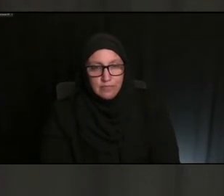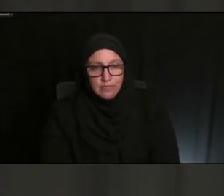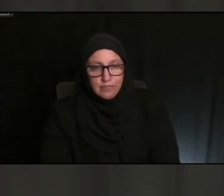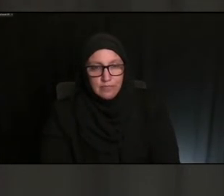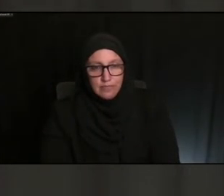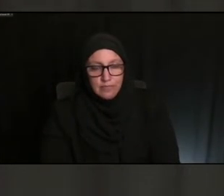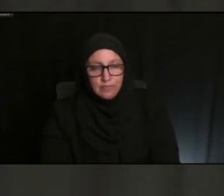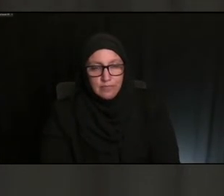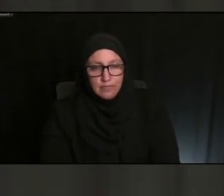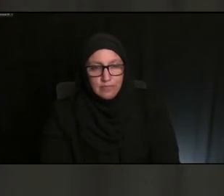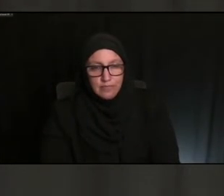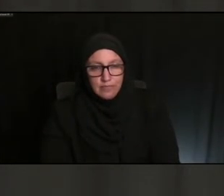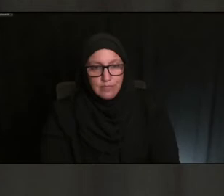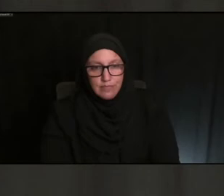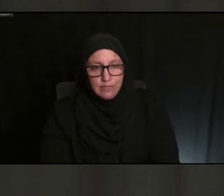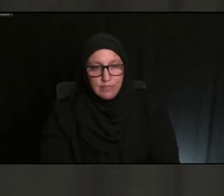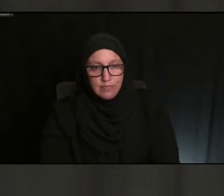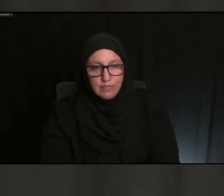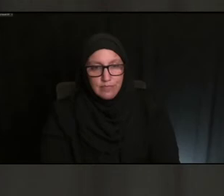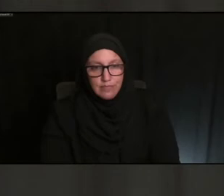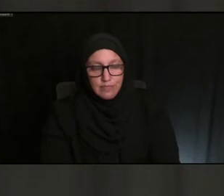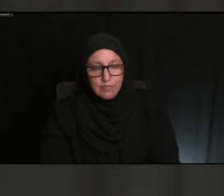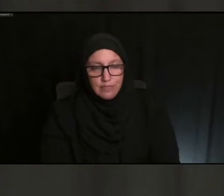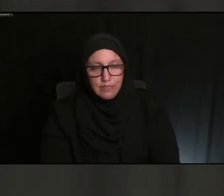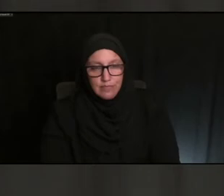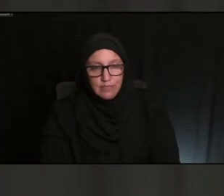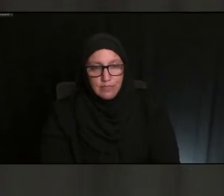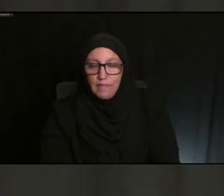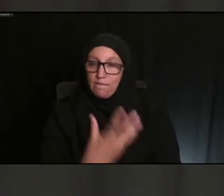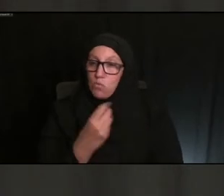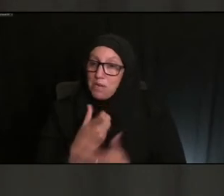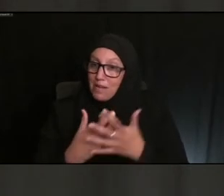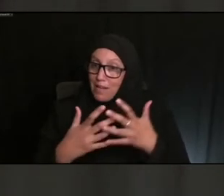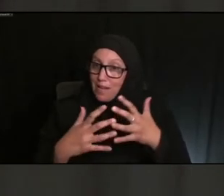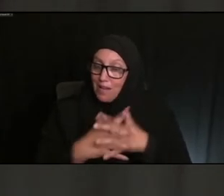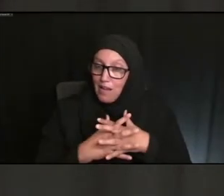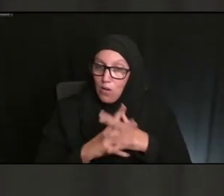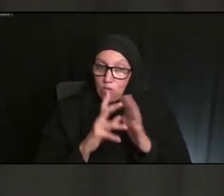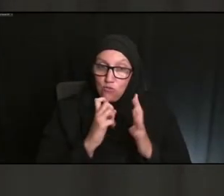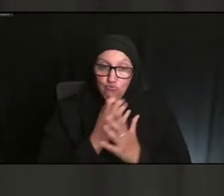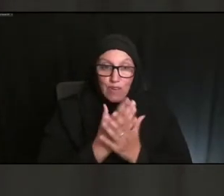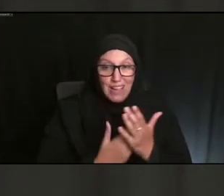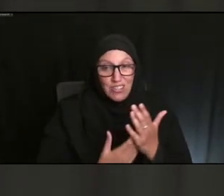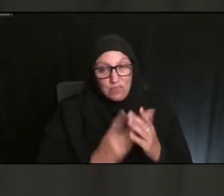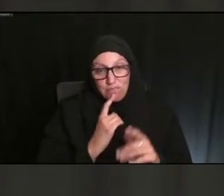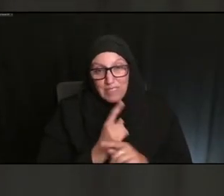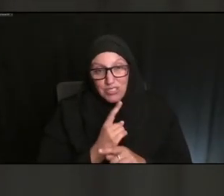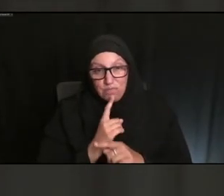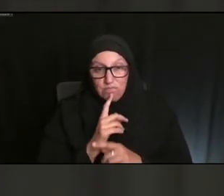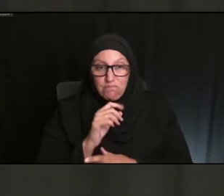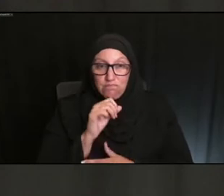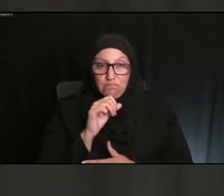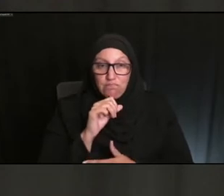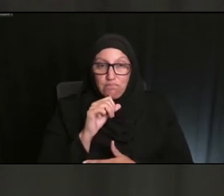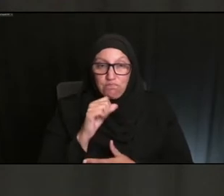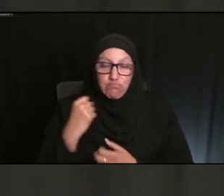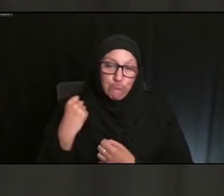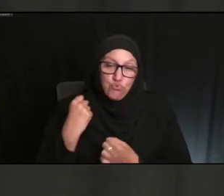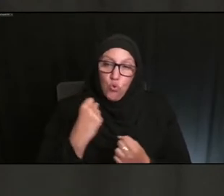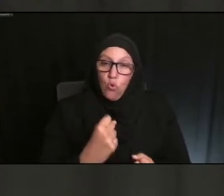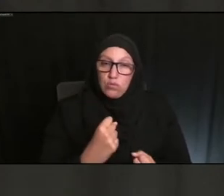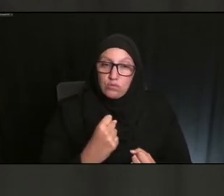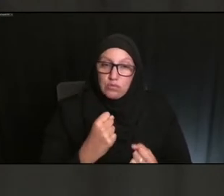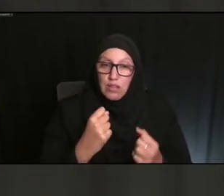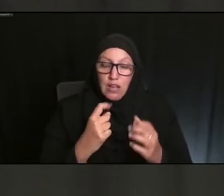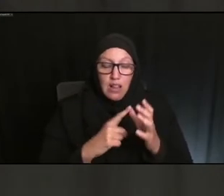بِالْحِيرَةِ. Doesn't say whether it was forceful, but from the way the narration's mentioned, it was forceful. He's brought towards Abu al-Abbas